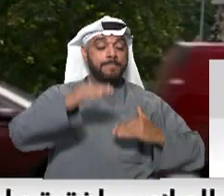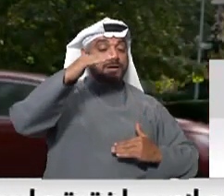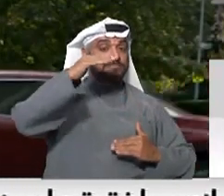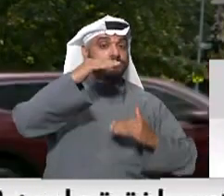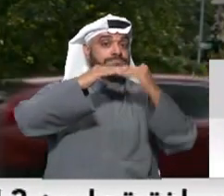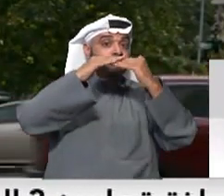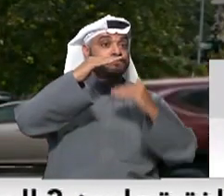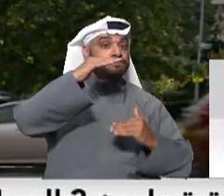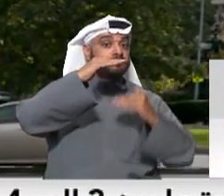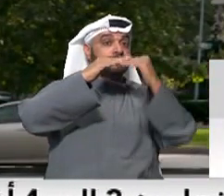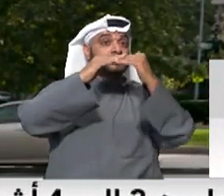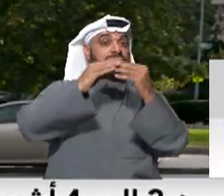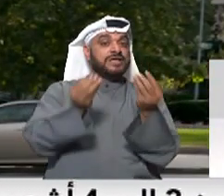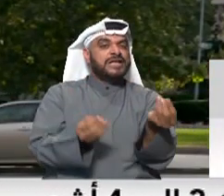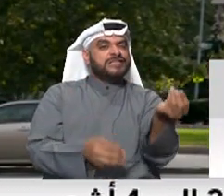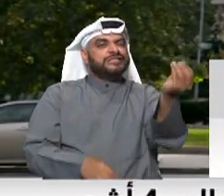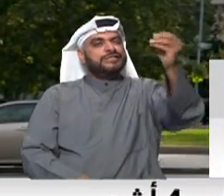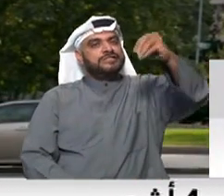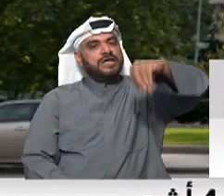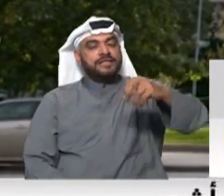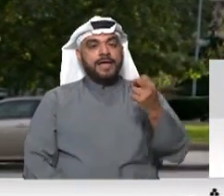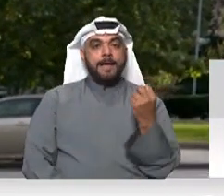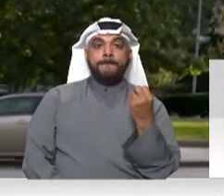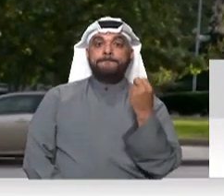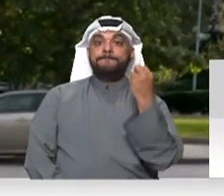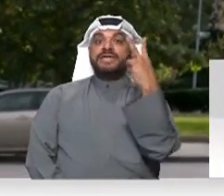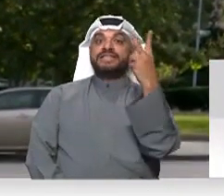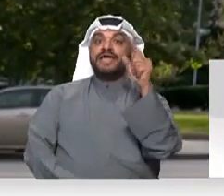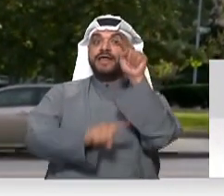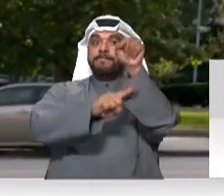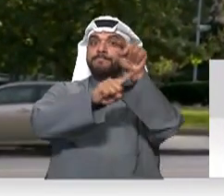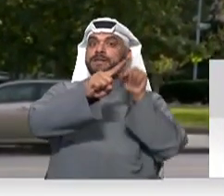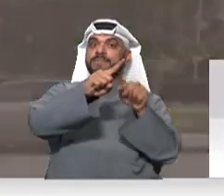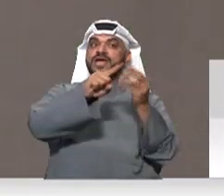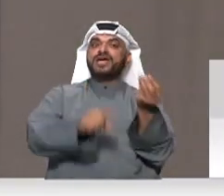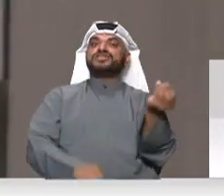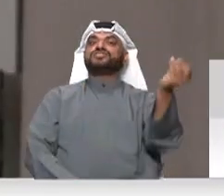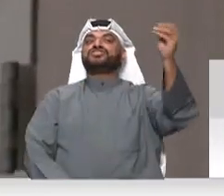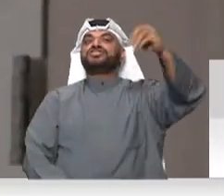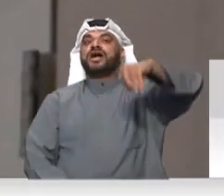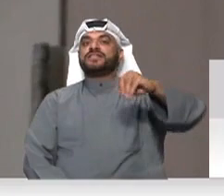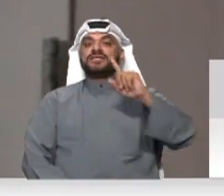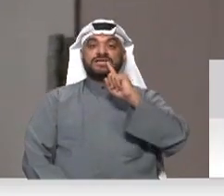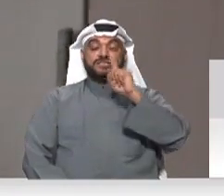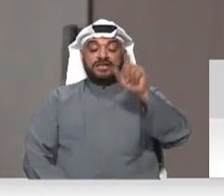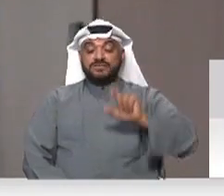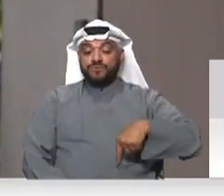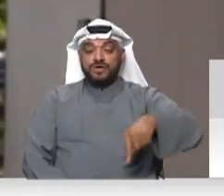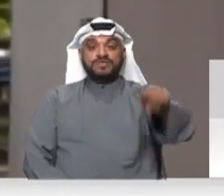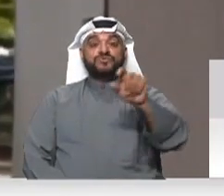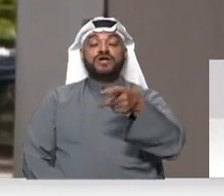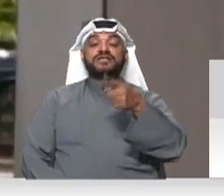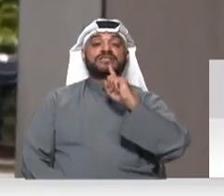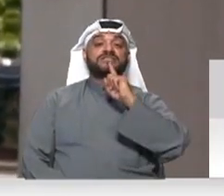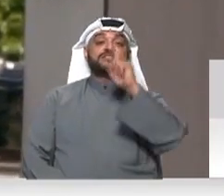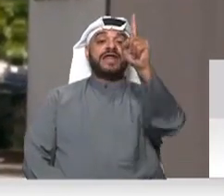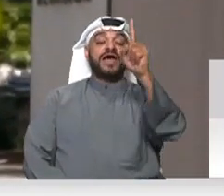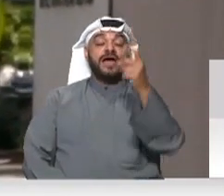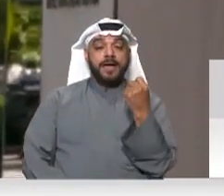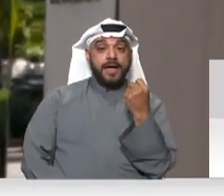سيتم رفعه الى مئتين بالمئه من الحصه ولمده 12 شهرا من